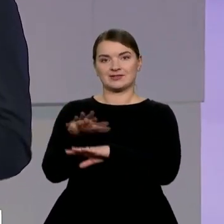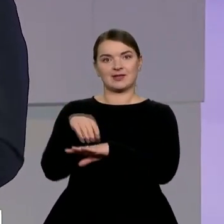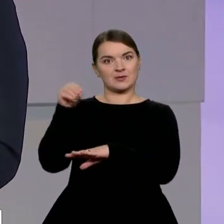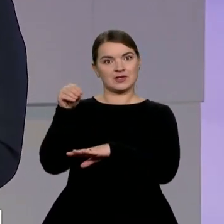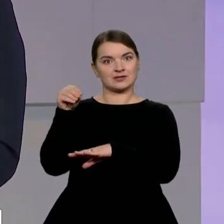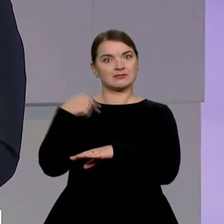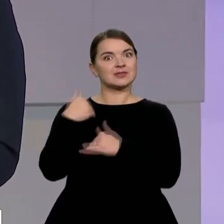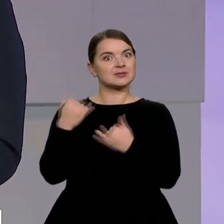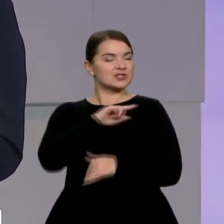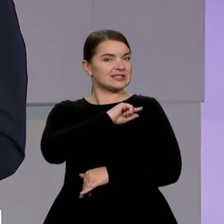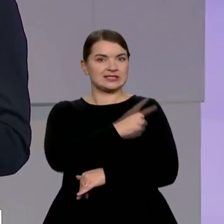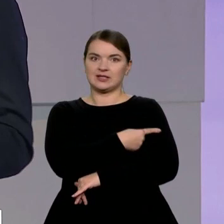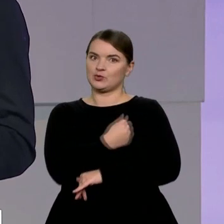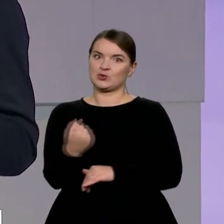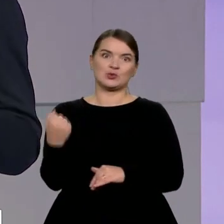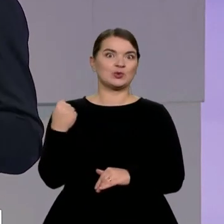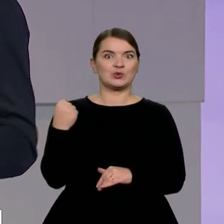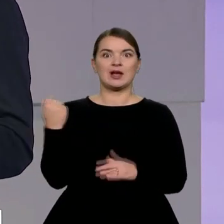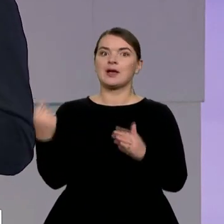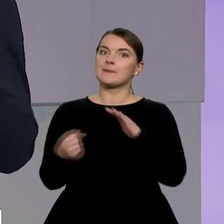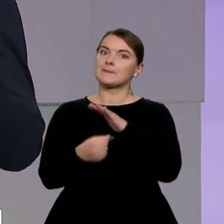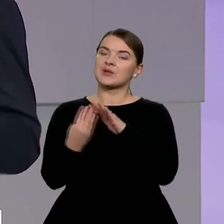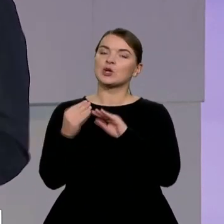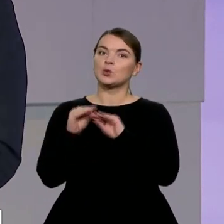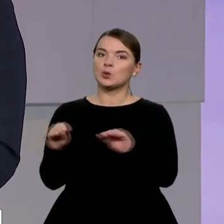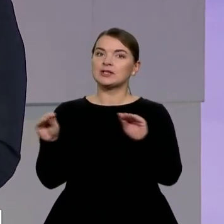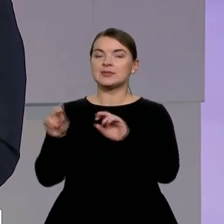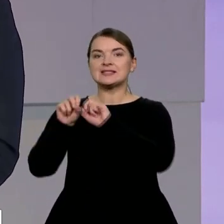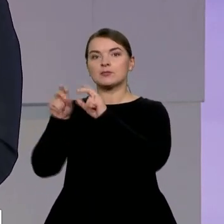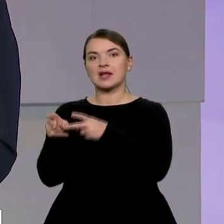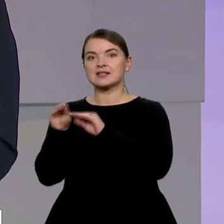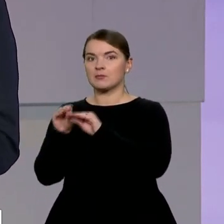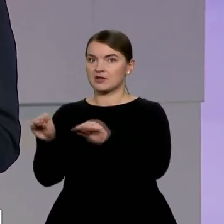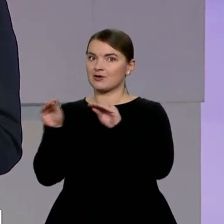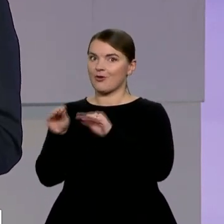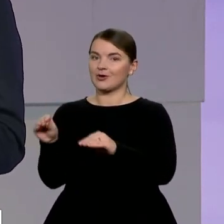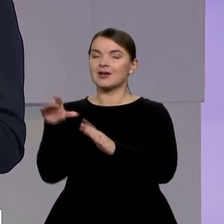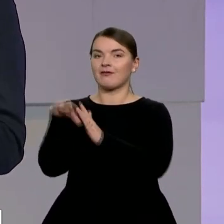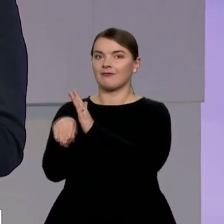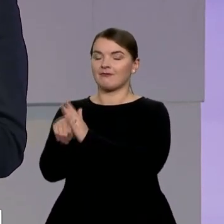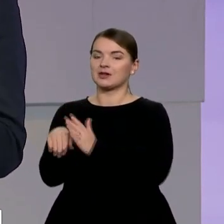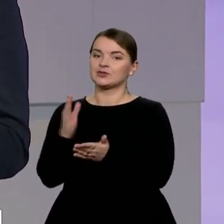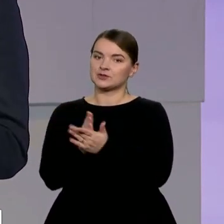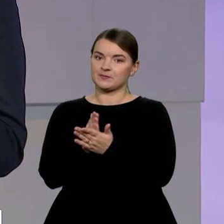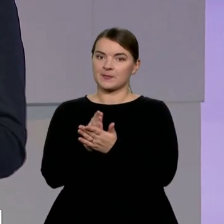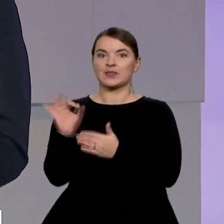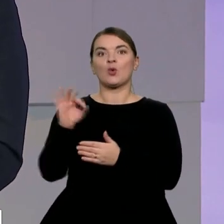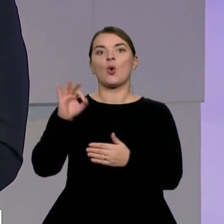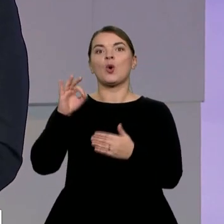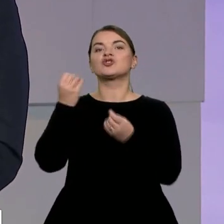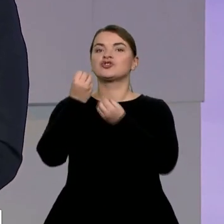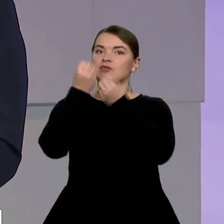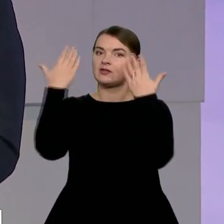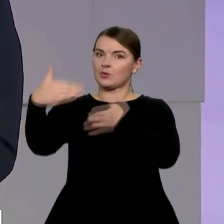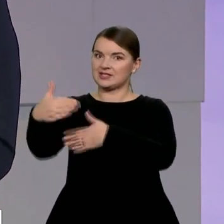kur dabar Lietuvai labai reikalingi. Pradinis ugdymas, specpedagogika ir visi tie dalykai, kurie susiję su mokslu, su švietimo